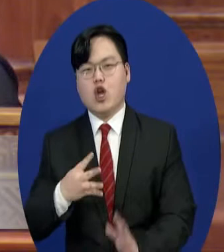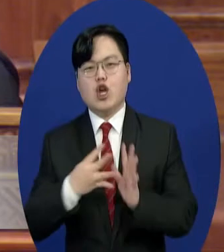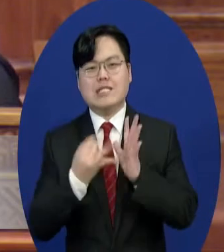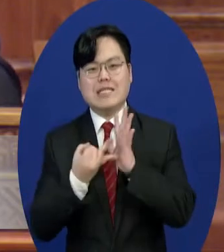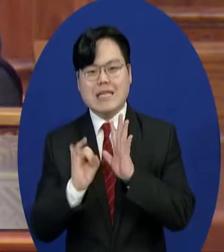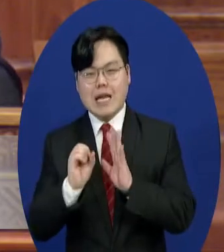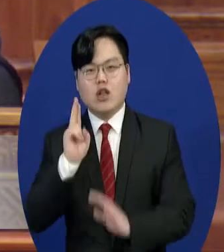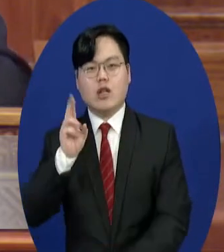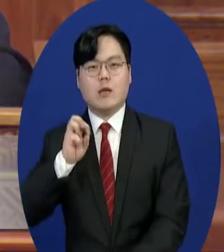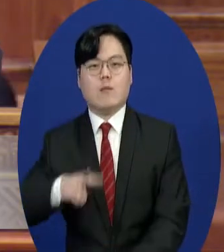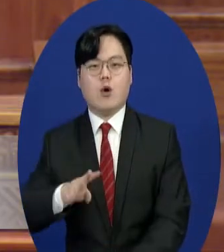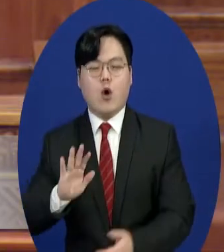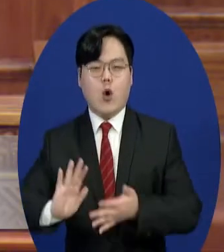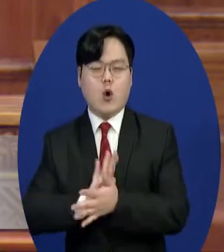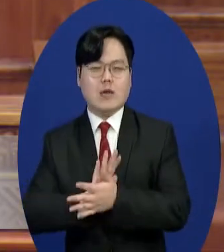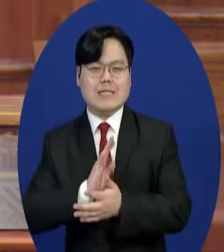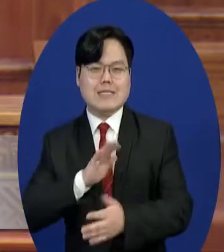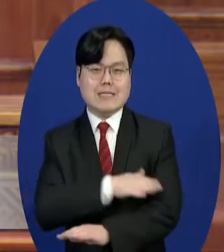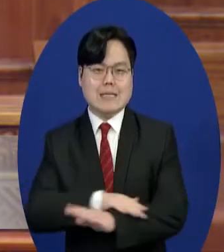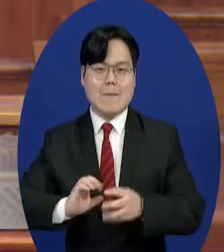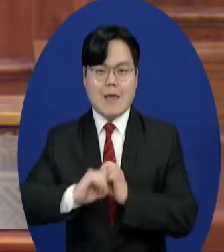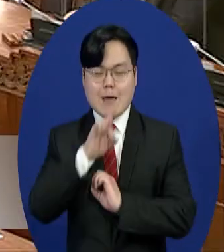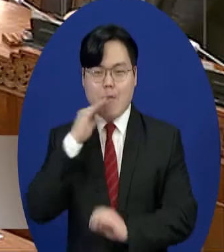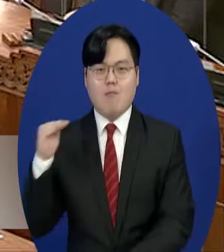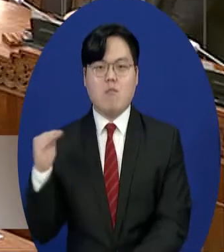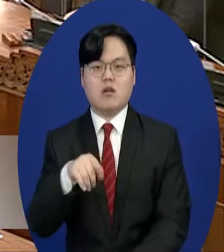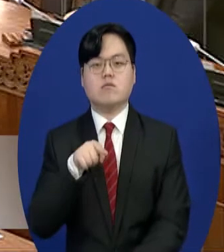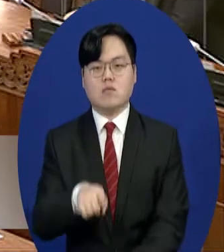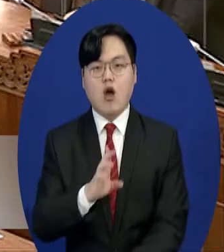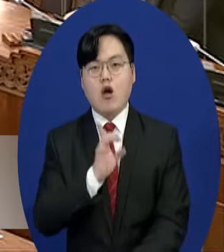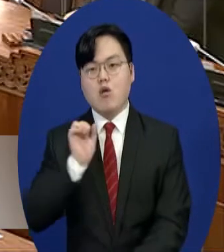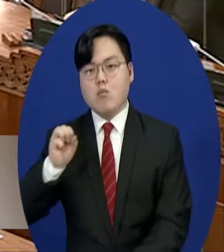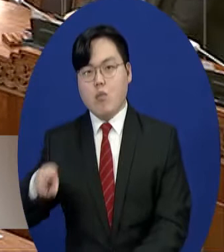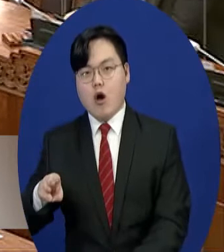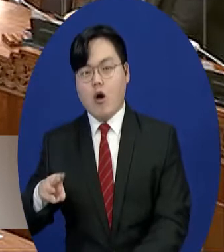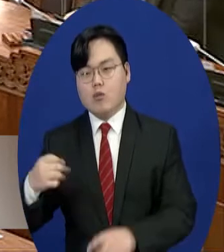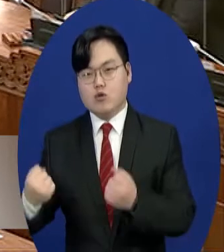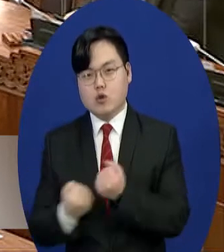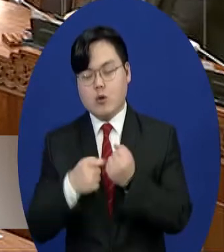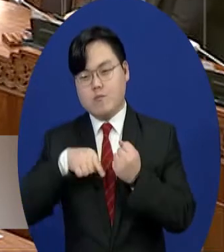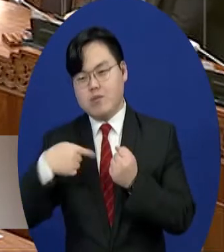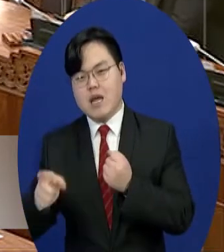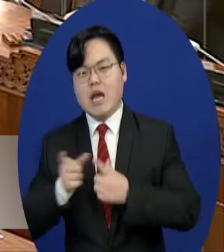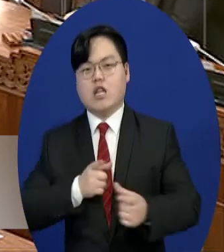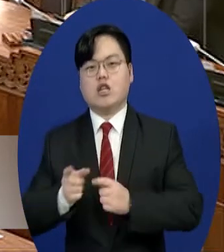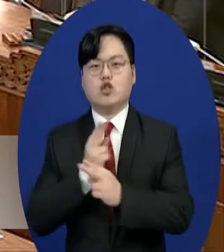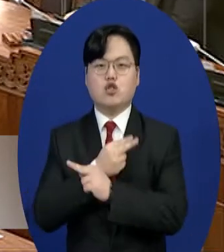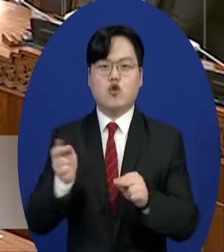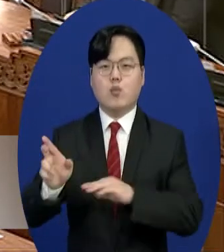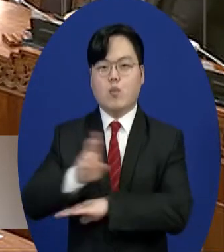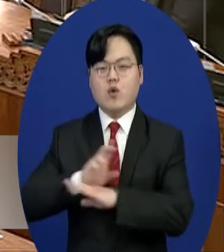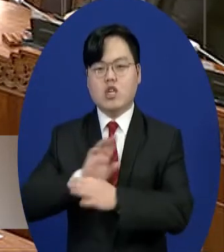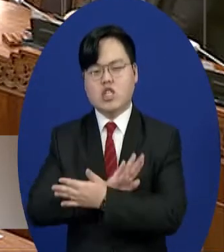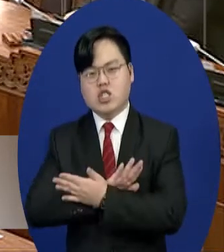км хурдны зам барихаас эхлэх боломжтой гэж үзэж байна. Боомт түшгэлсэн эдийн засгийн чөлөөт бүс болон шинэ хотуудыг